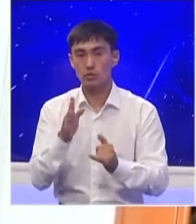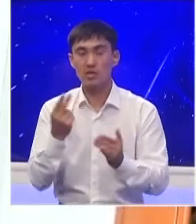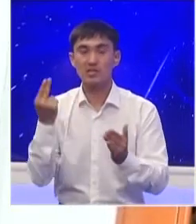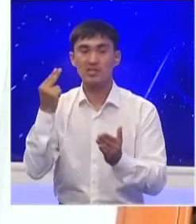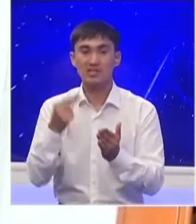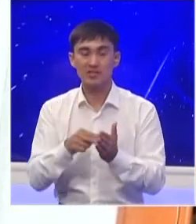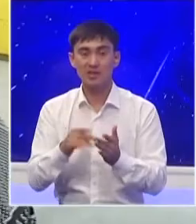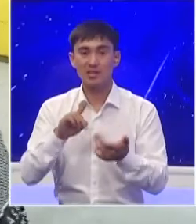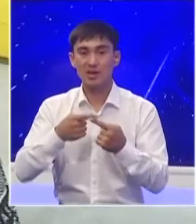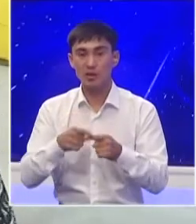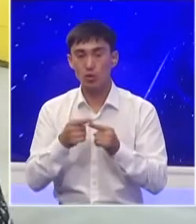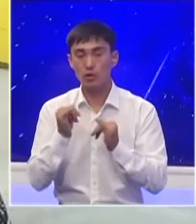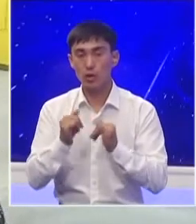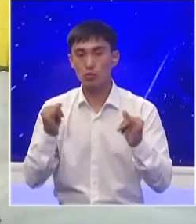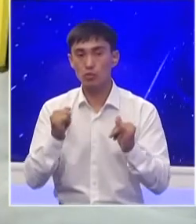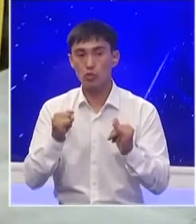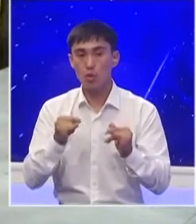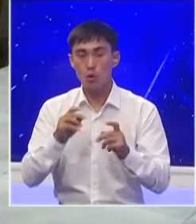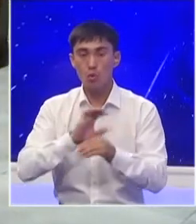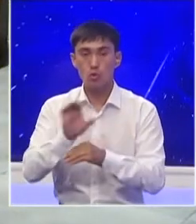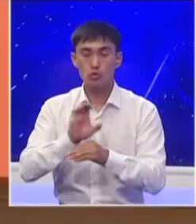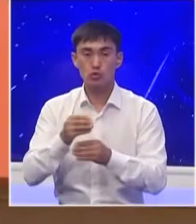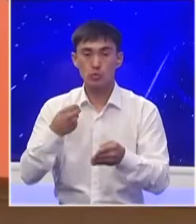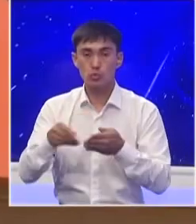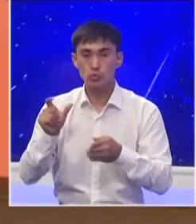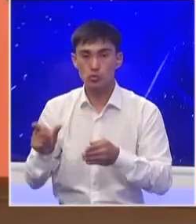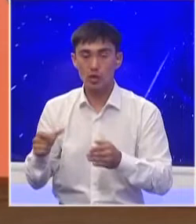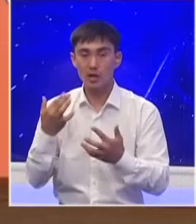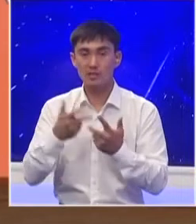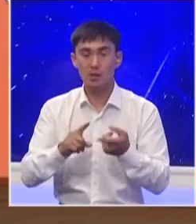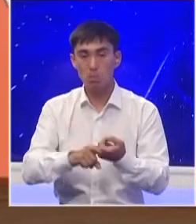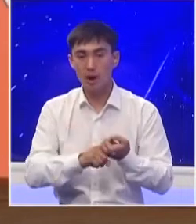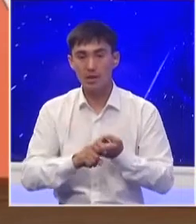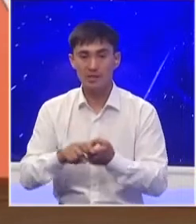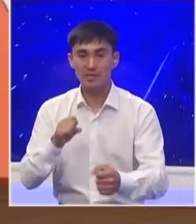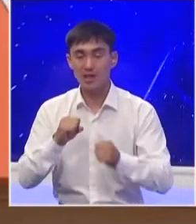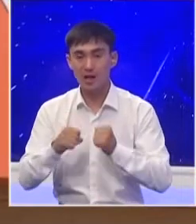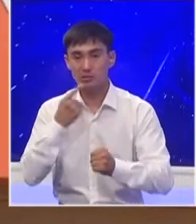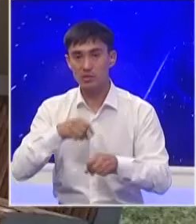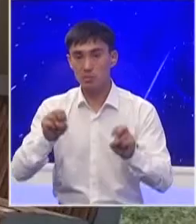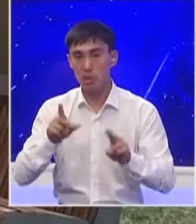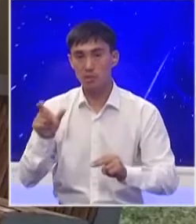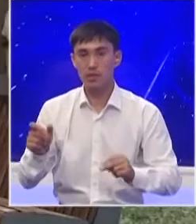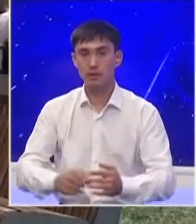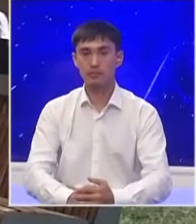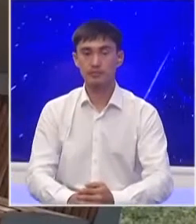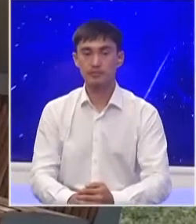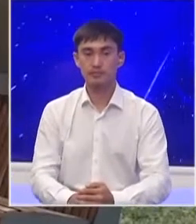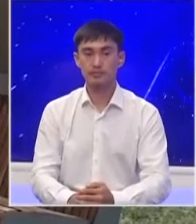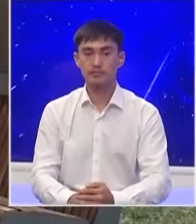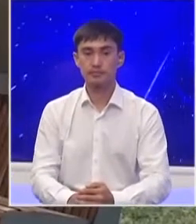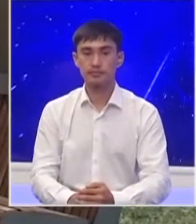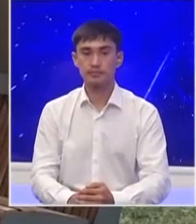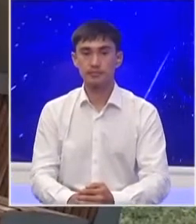цифрлық технологияларды дамыту арқылы өндіруші мен тұтынушы арасындағы байланысты нығайтамыз дейді мамандар. Роза Дүйсебаева,